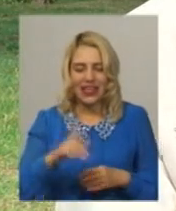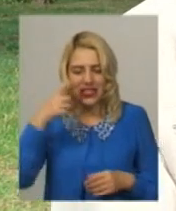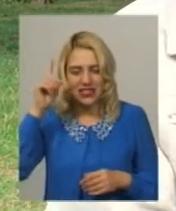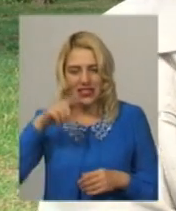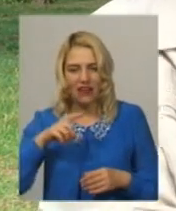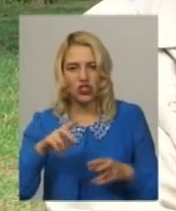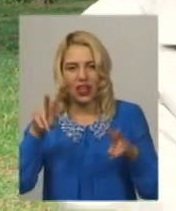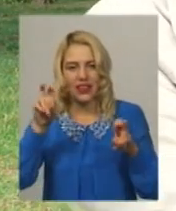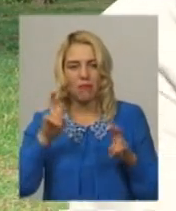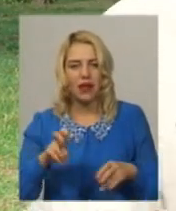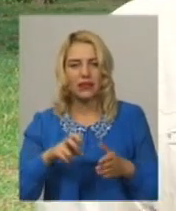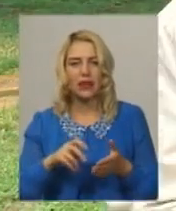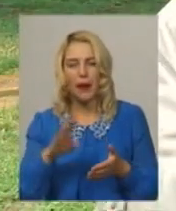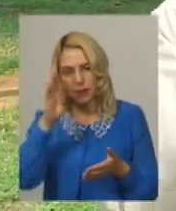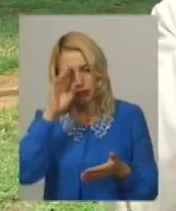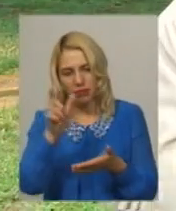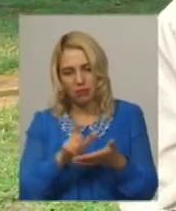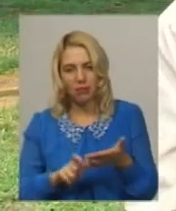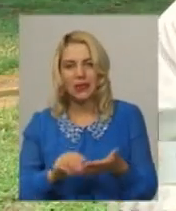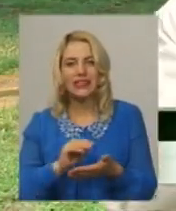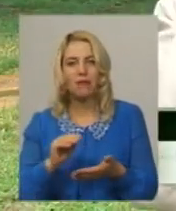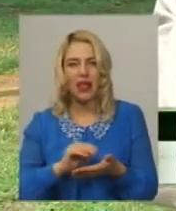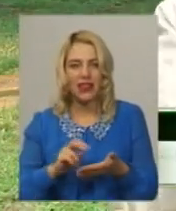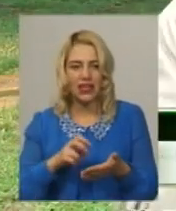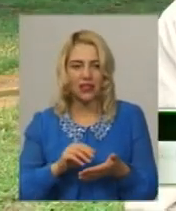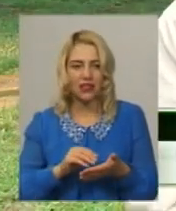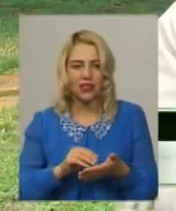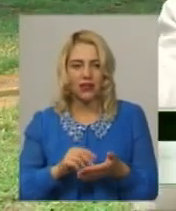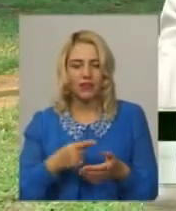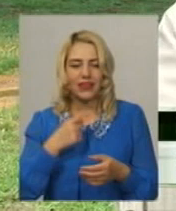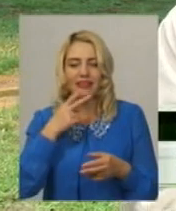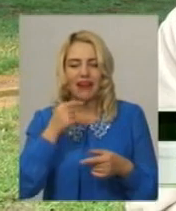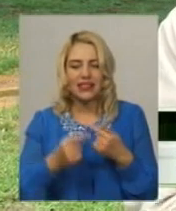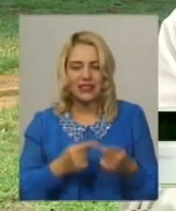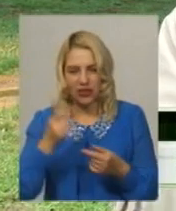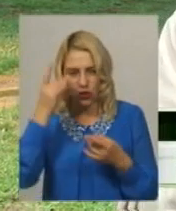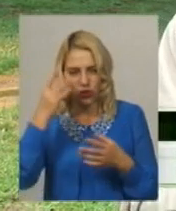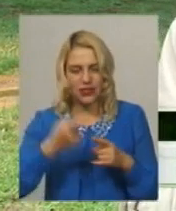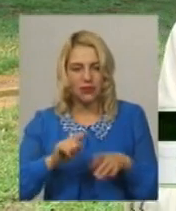Михайло Хай сьогодні представляв 2 книги. Традиційна культура – це також бій. Це бій